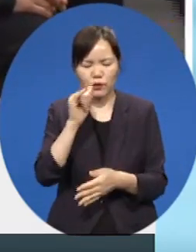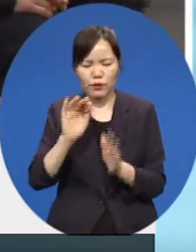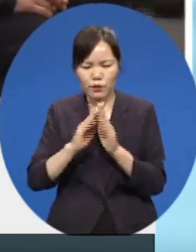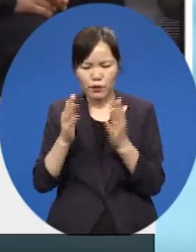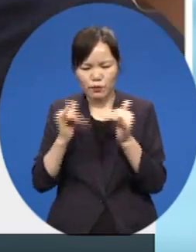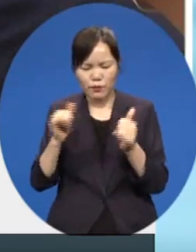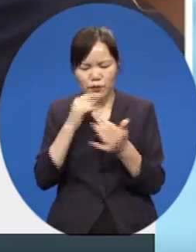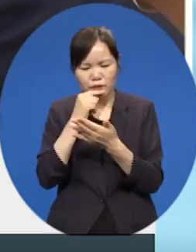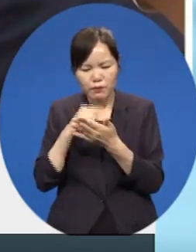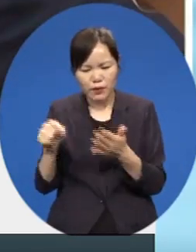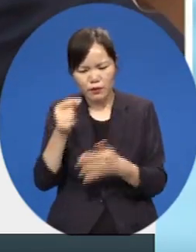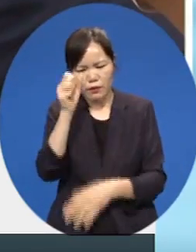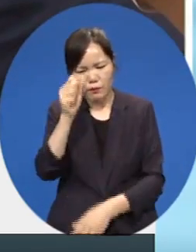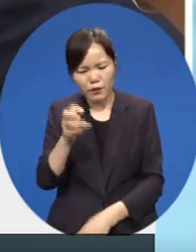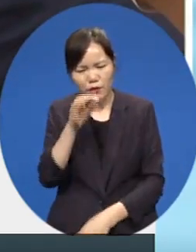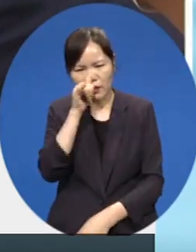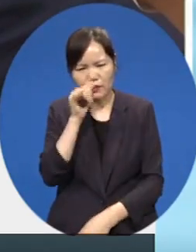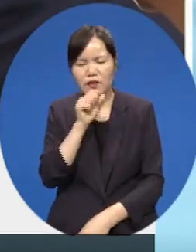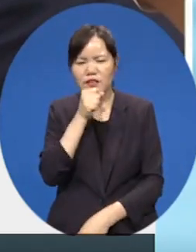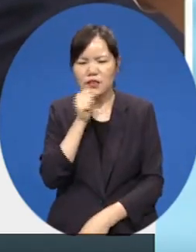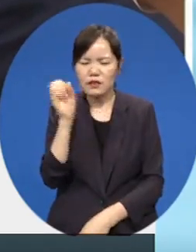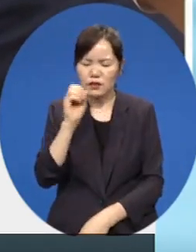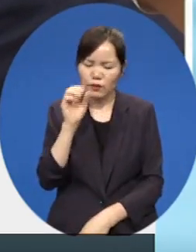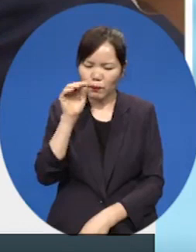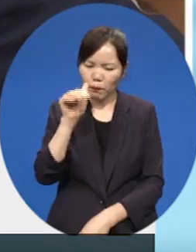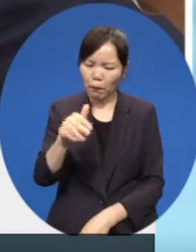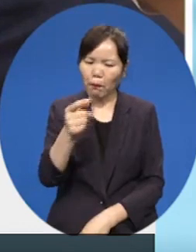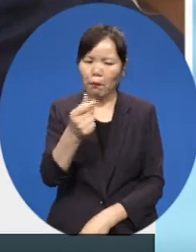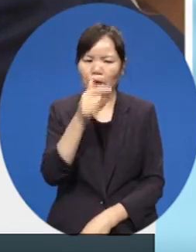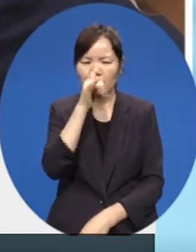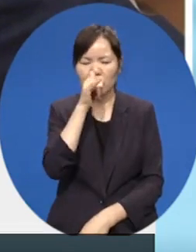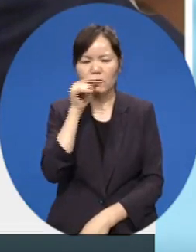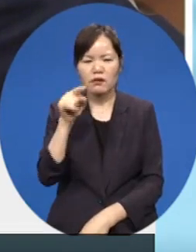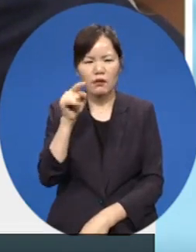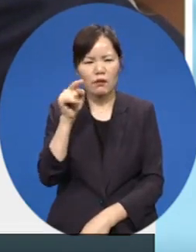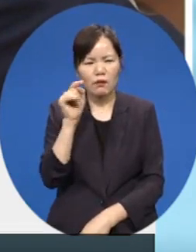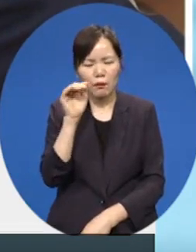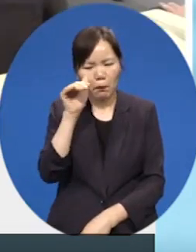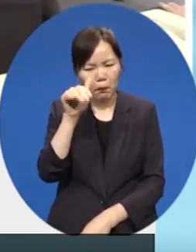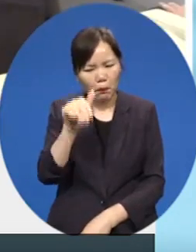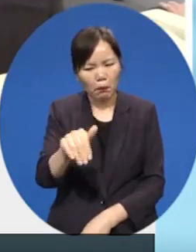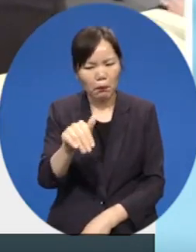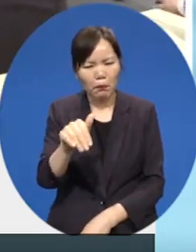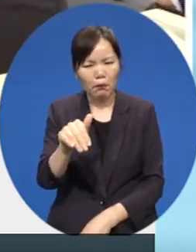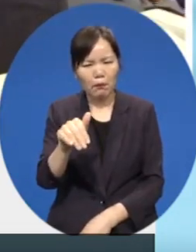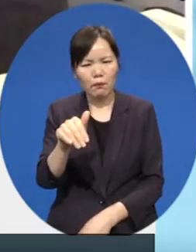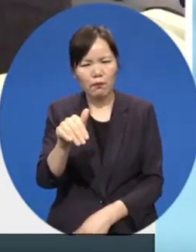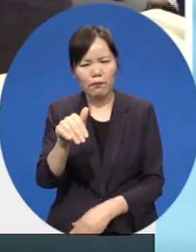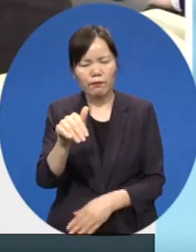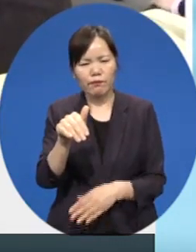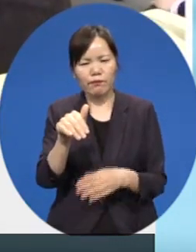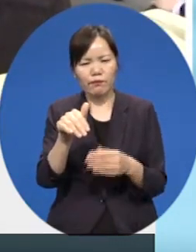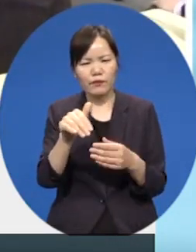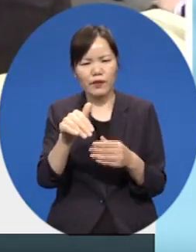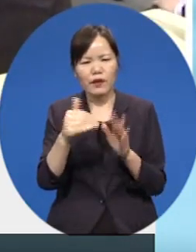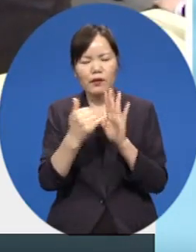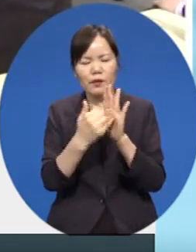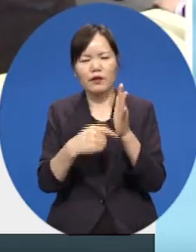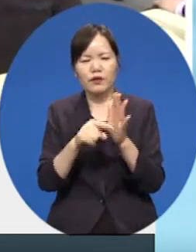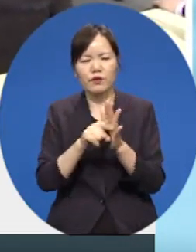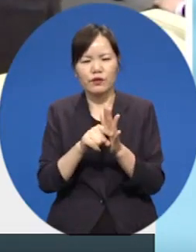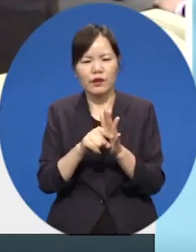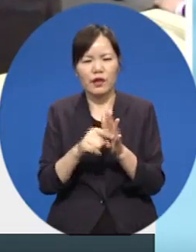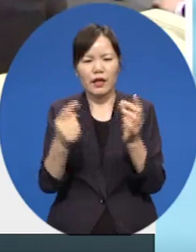리스크가 있었어요. 지지율 하락이 됐는데 이 하락을 갖다가 대응하기 위해서 크게 두 가지를 했습니다. 하나는 소위